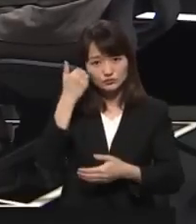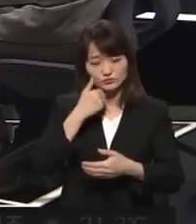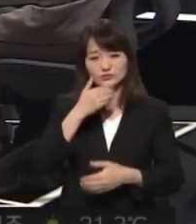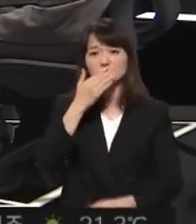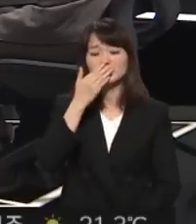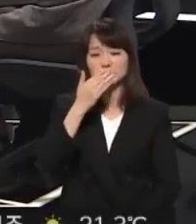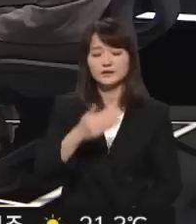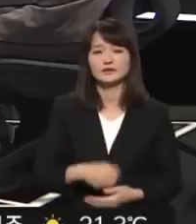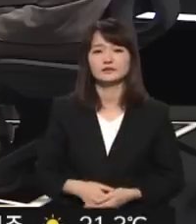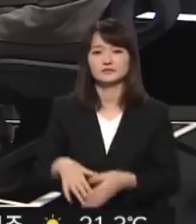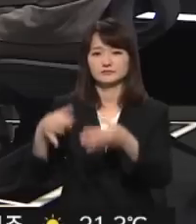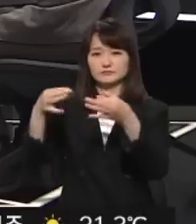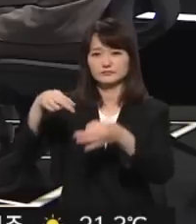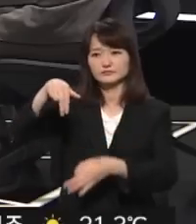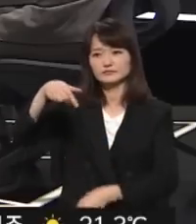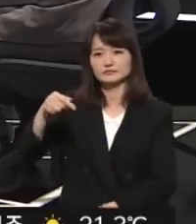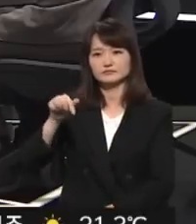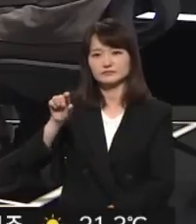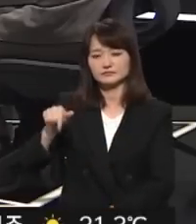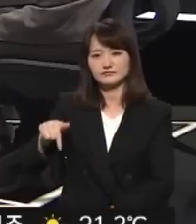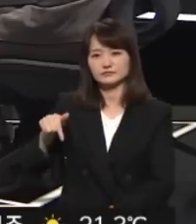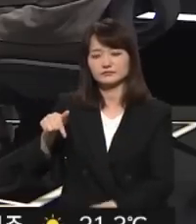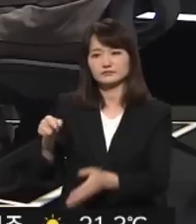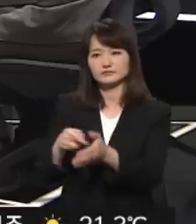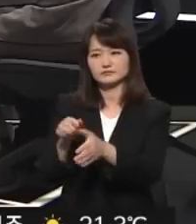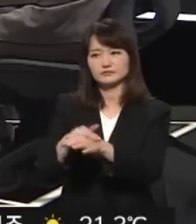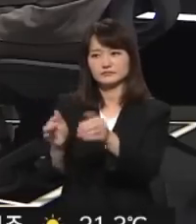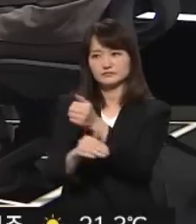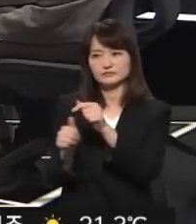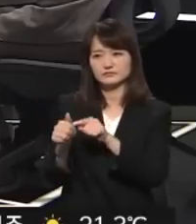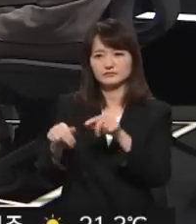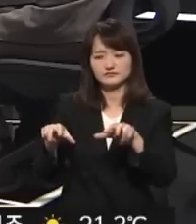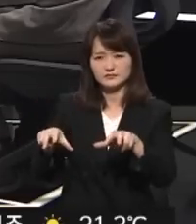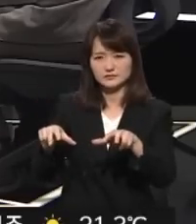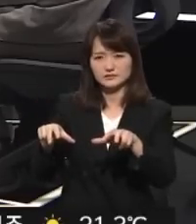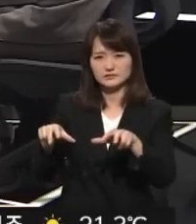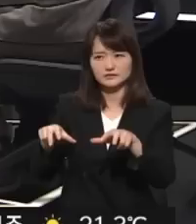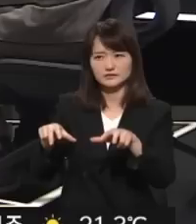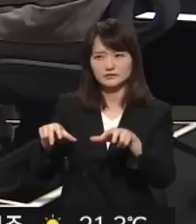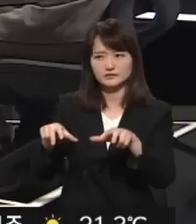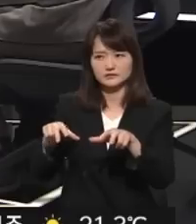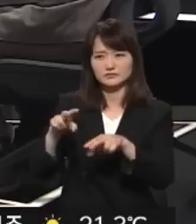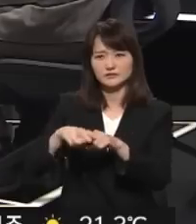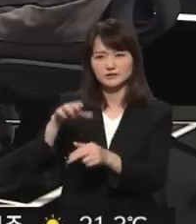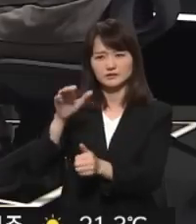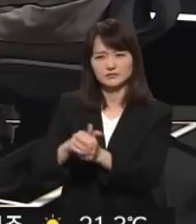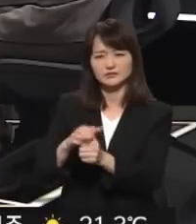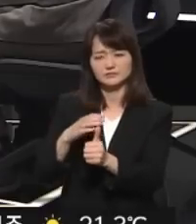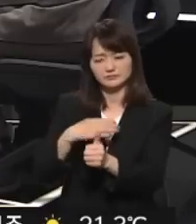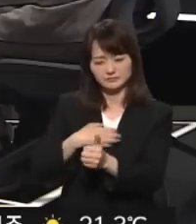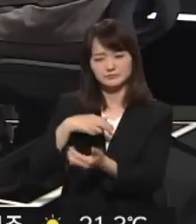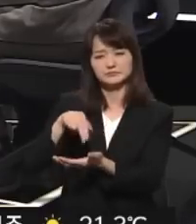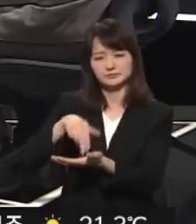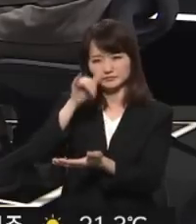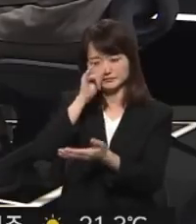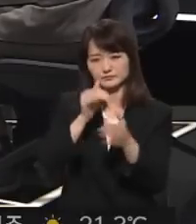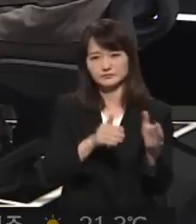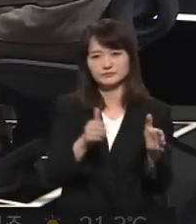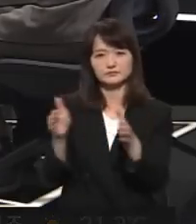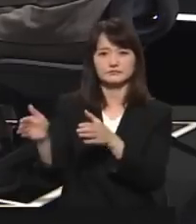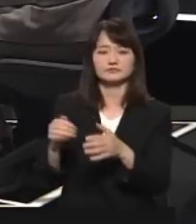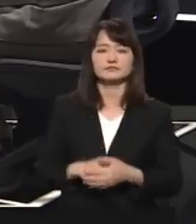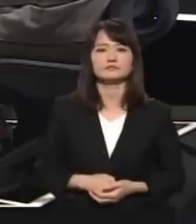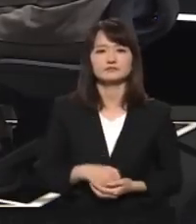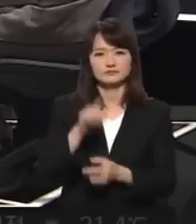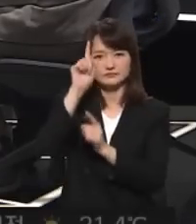김종혁 비디오의 아마 현직 비대위원이다 보니까 뭐 좀 괴로운 입장이 있었던 것 같아요 이준석 대표도이